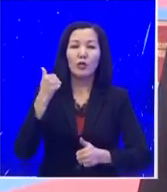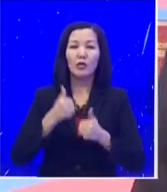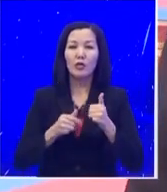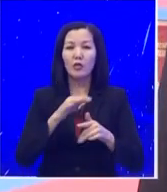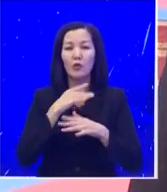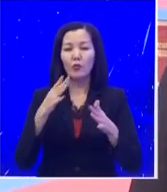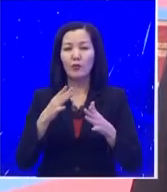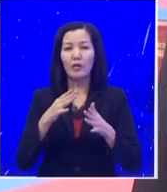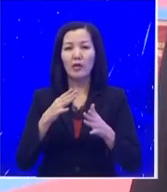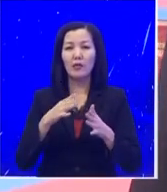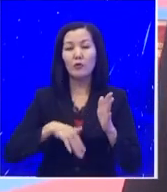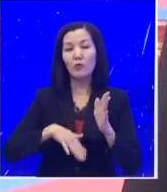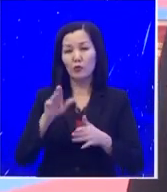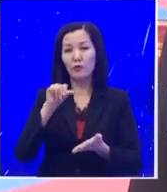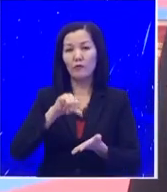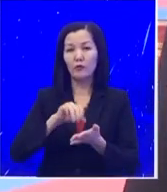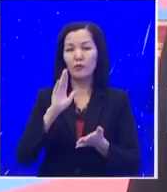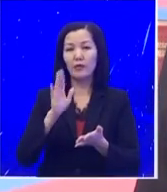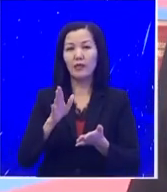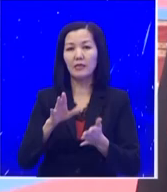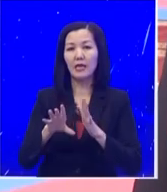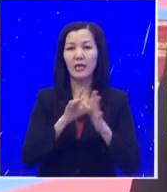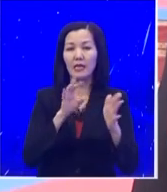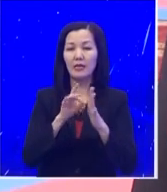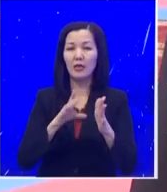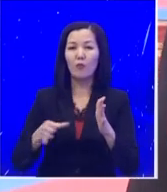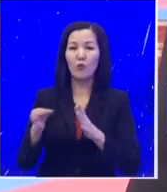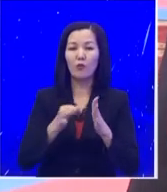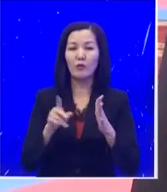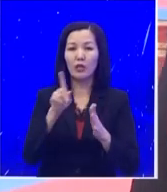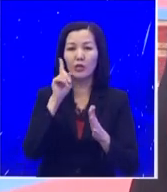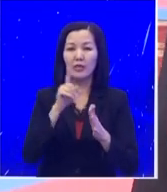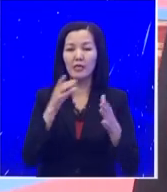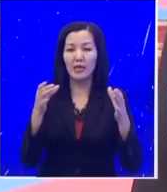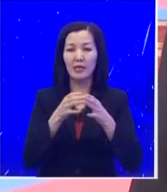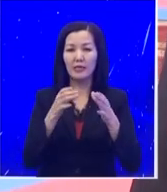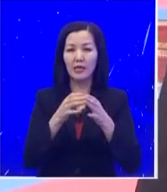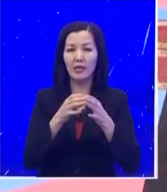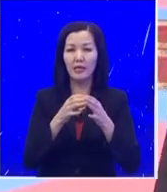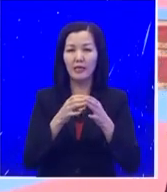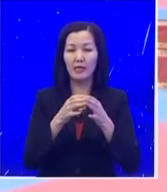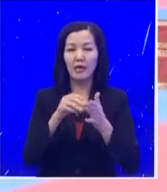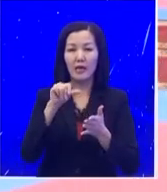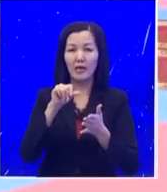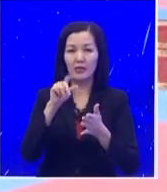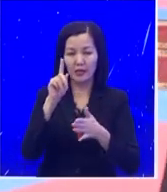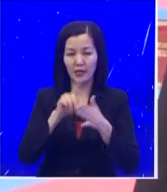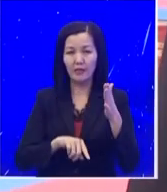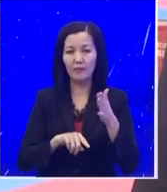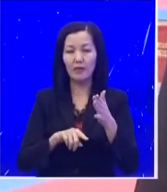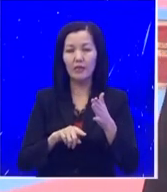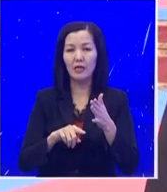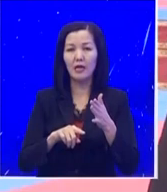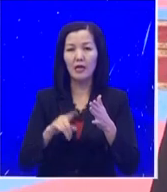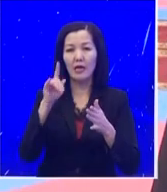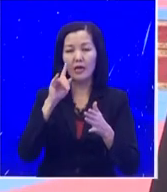көптеген тәжірибе жинады деген үміттеміз. Сонымен қатар іріктеліп облыс құрамында өткен жастар Қазақстан біріншілігінде сенім дақтайды деп ойлаймын. Өйткені елшілік